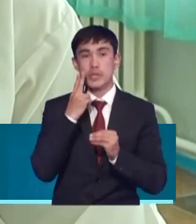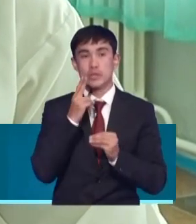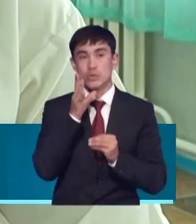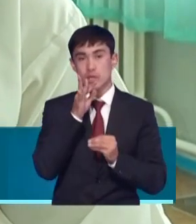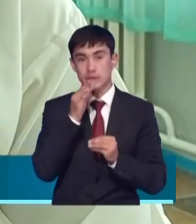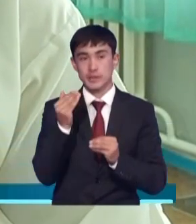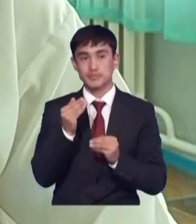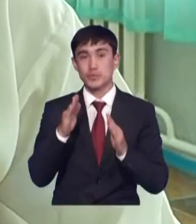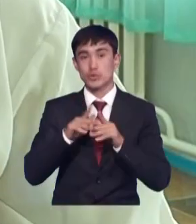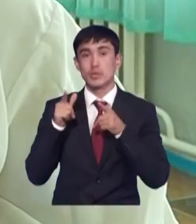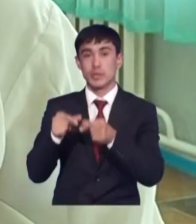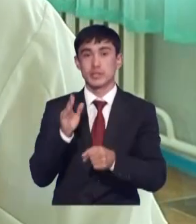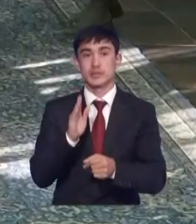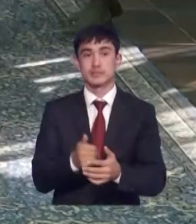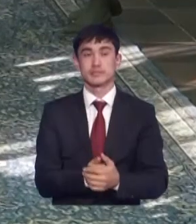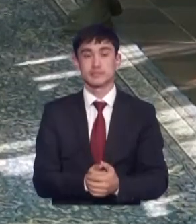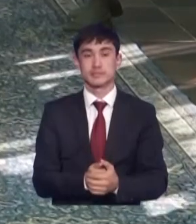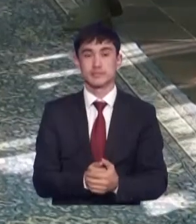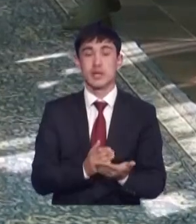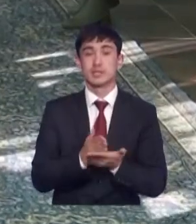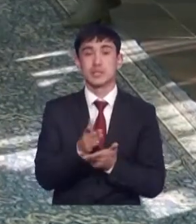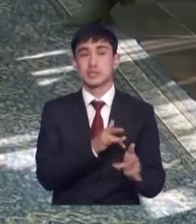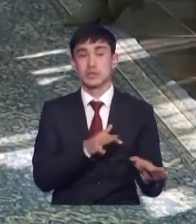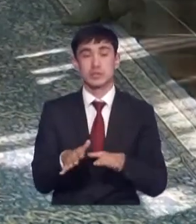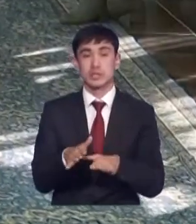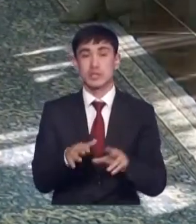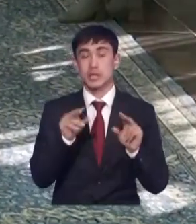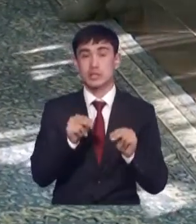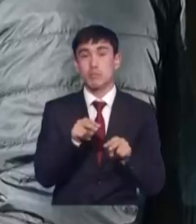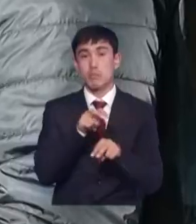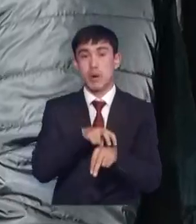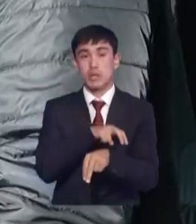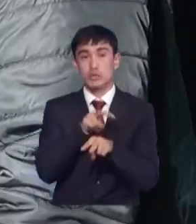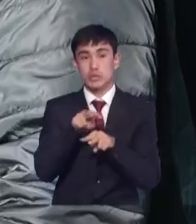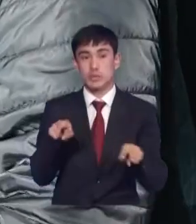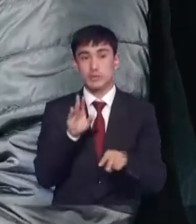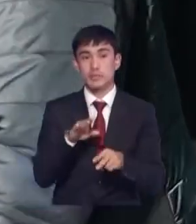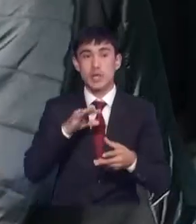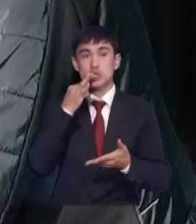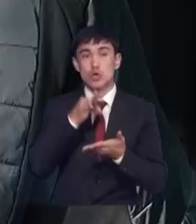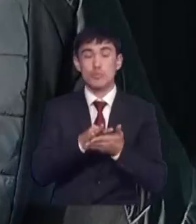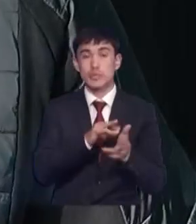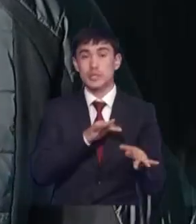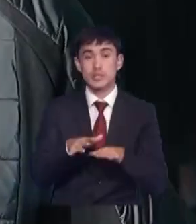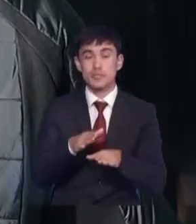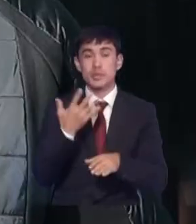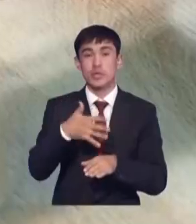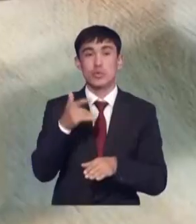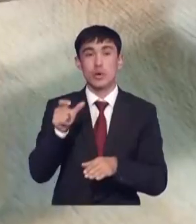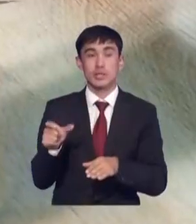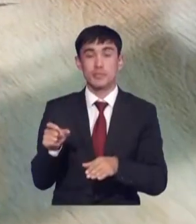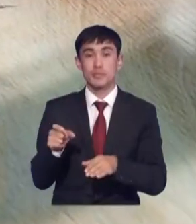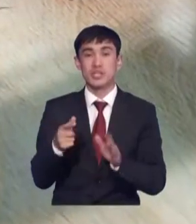уақытта үйге барады. Саяси науқанның әділеттілігі бақылаушылар назарында. Жауапты науқан барысын 50-ге жуық